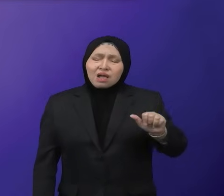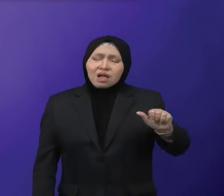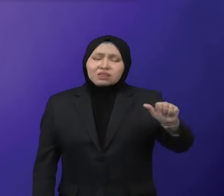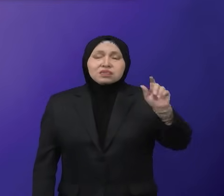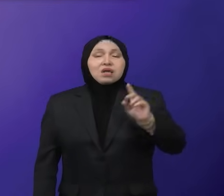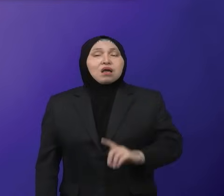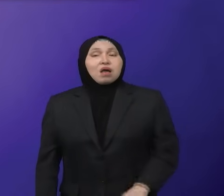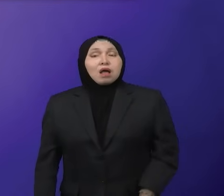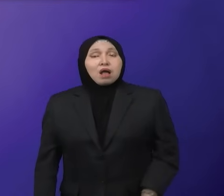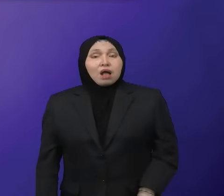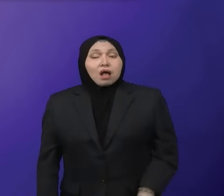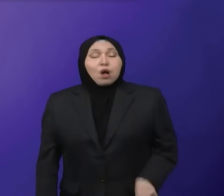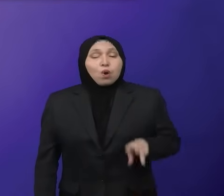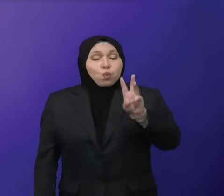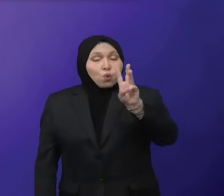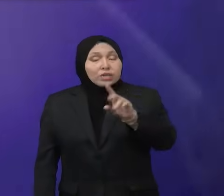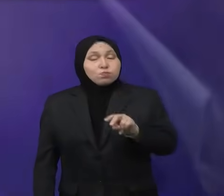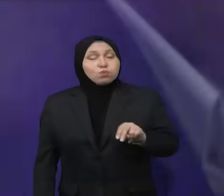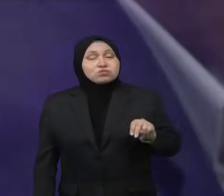wildan.